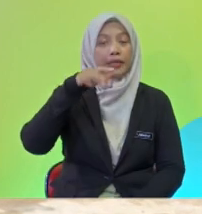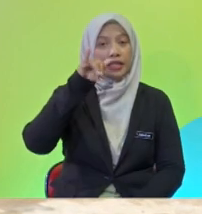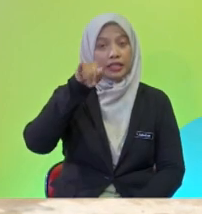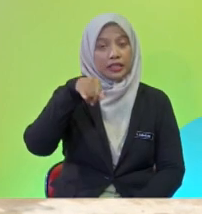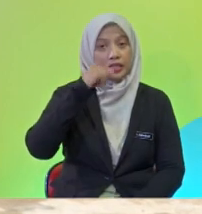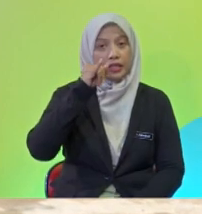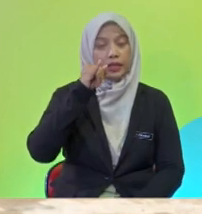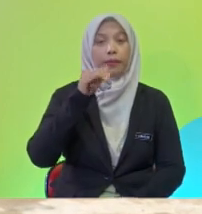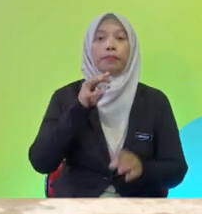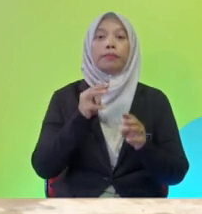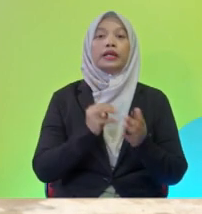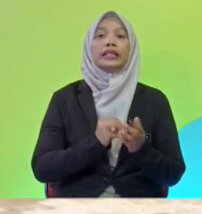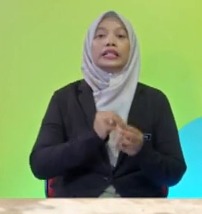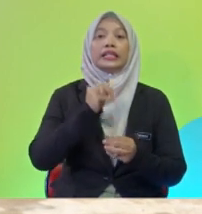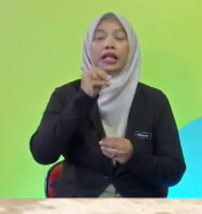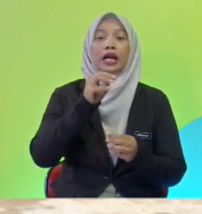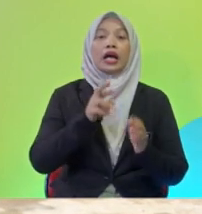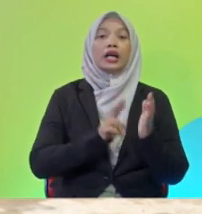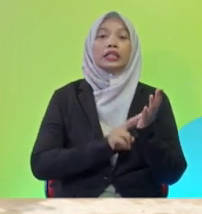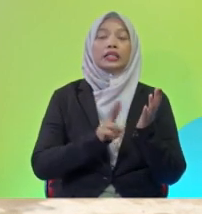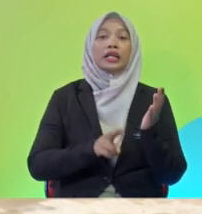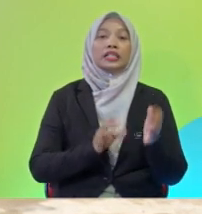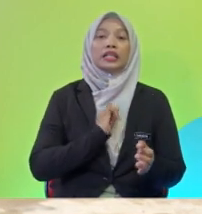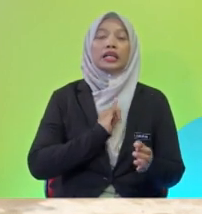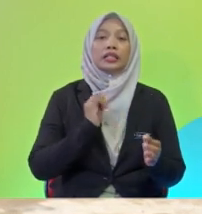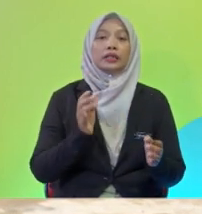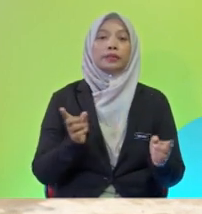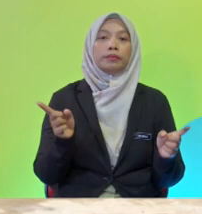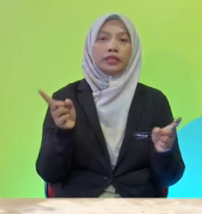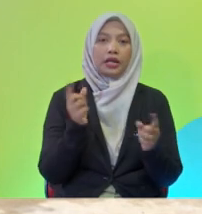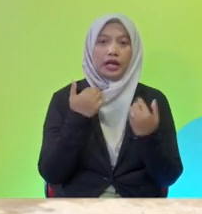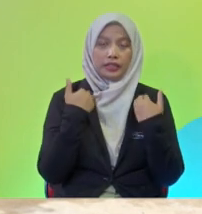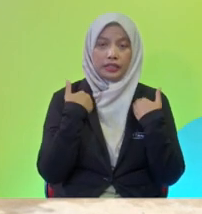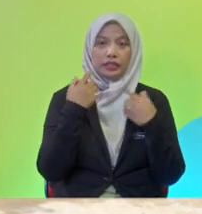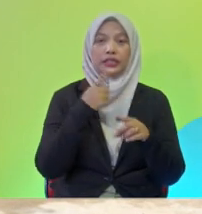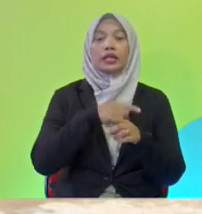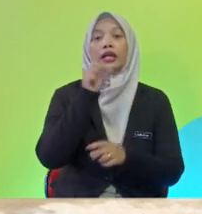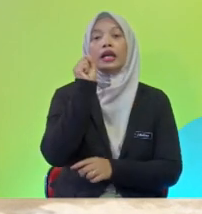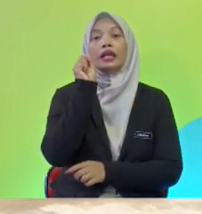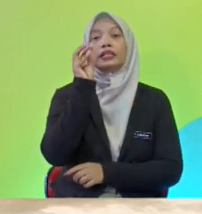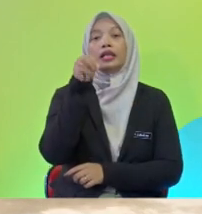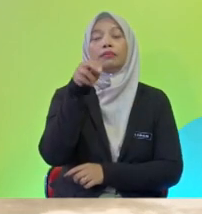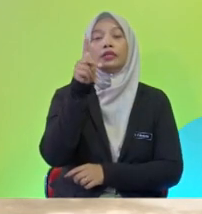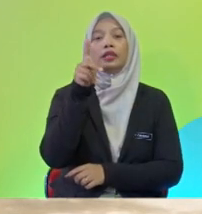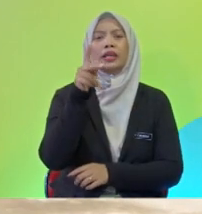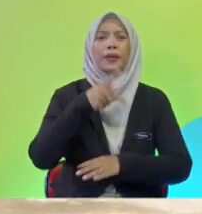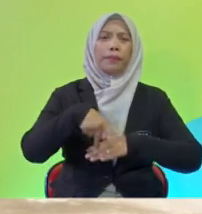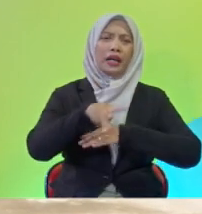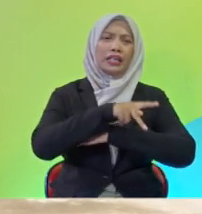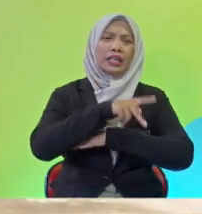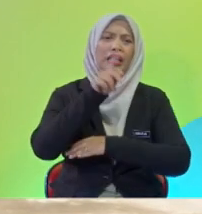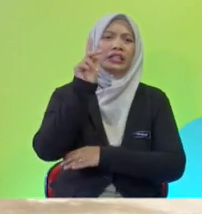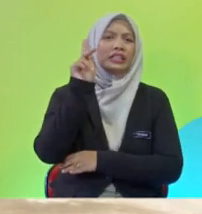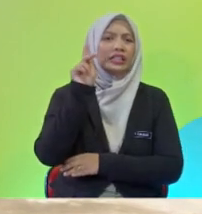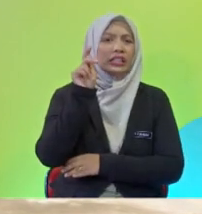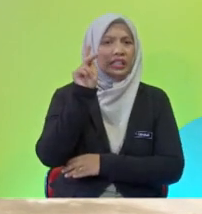pendidikan jasmani. Ha, sekarang ni saya berada di SMK Padang Tembak Kuala Lumpur. Apa bising-bising kat belakang sana tu?